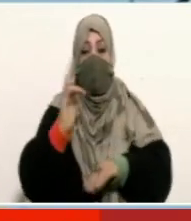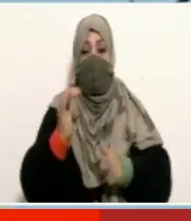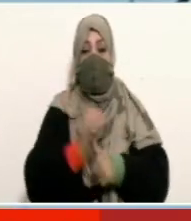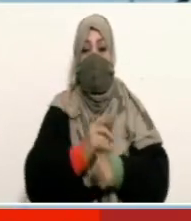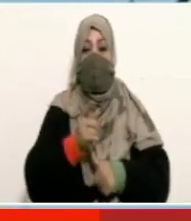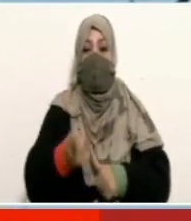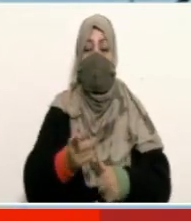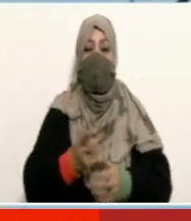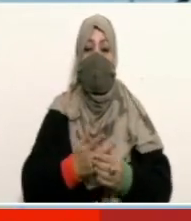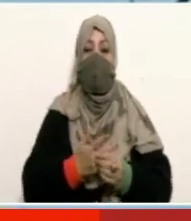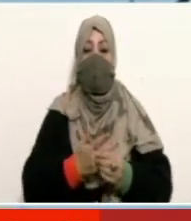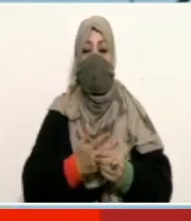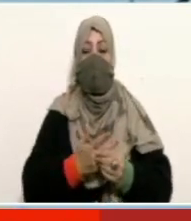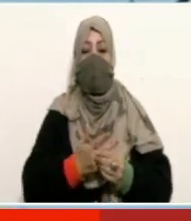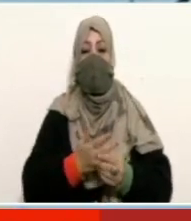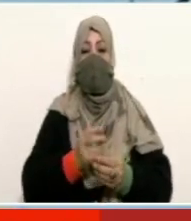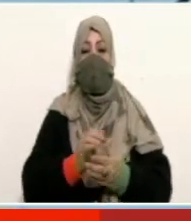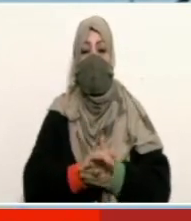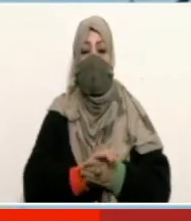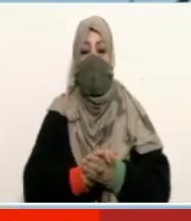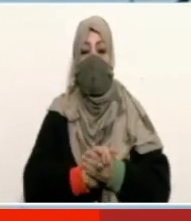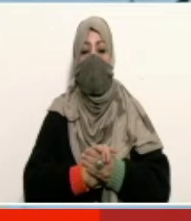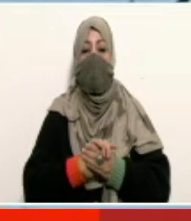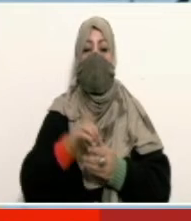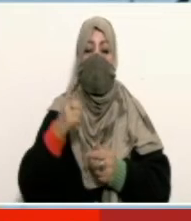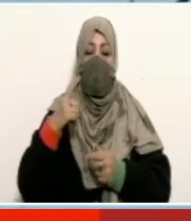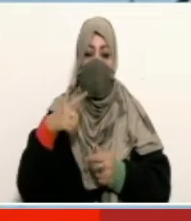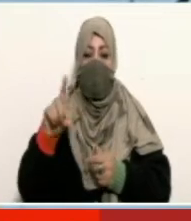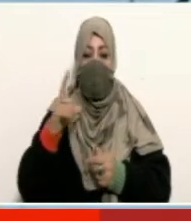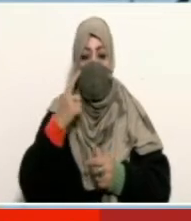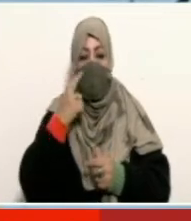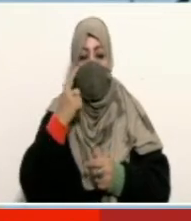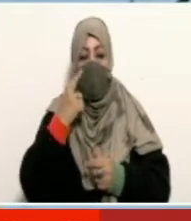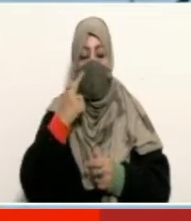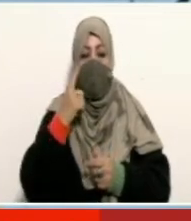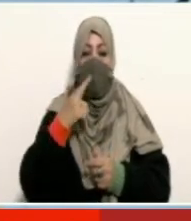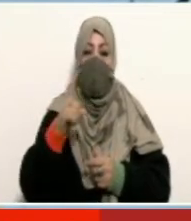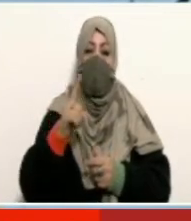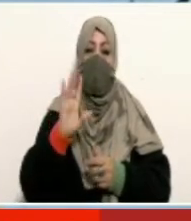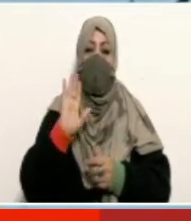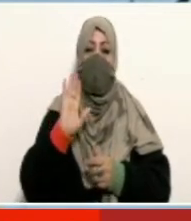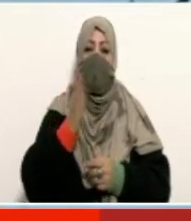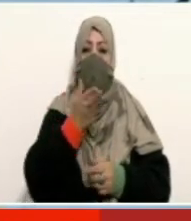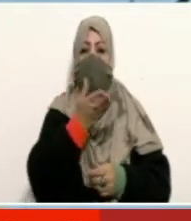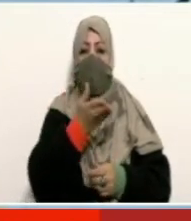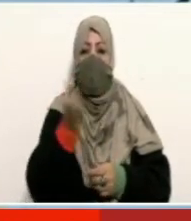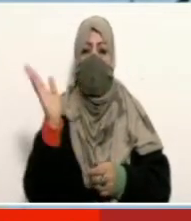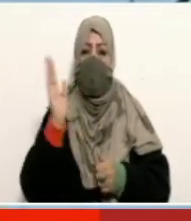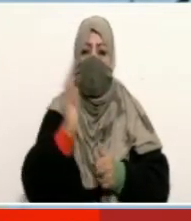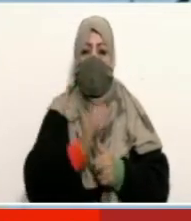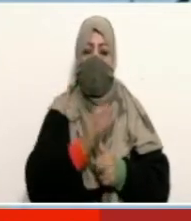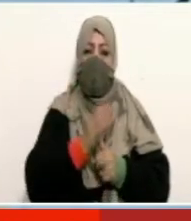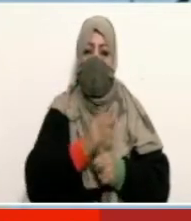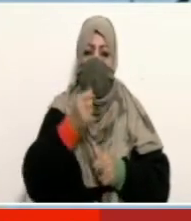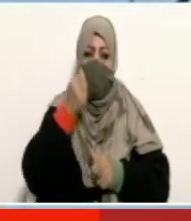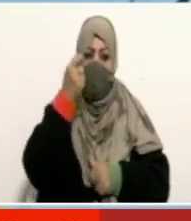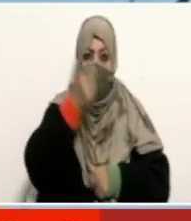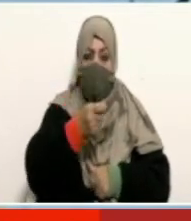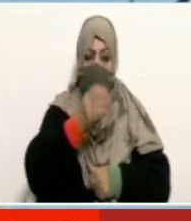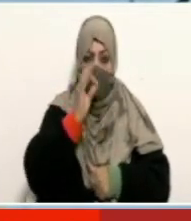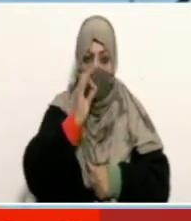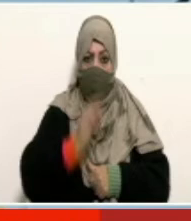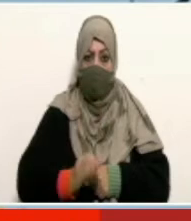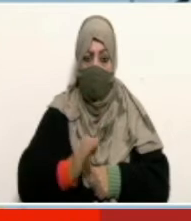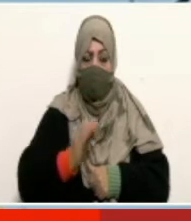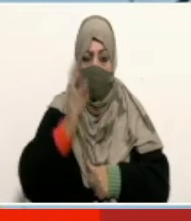لها أن تدعوه يعني إذا للدخول، فإذا وفى المهر المعجل فله أن